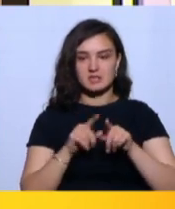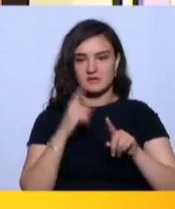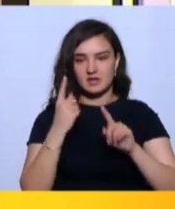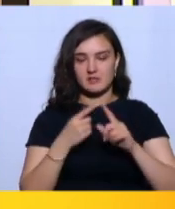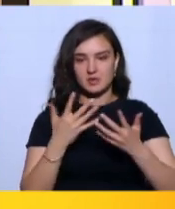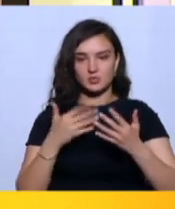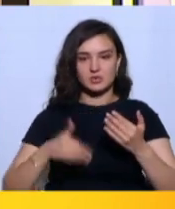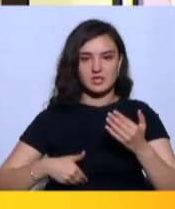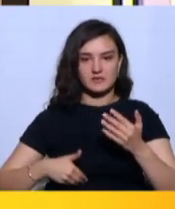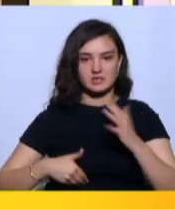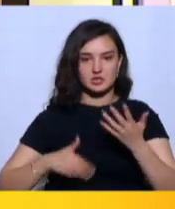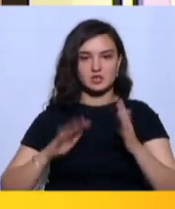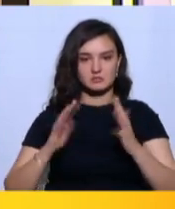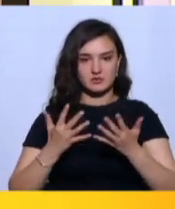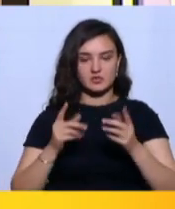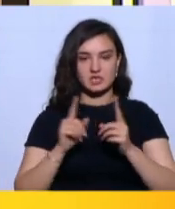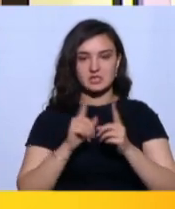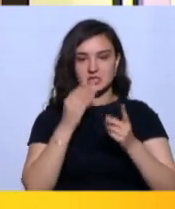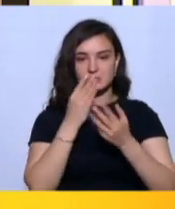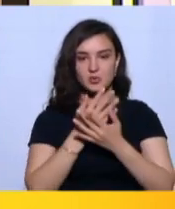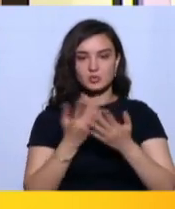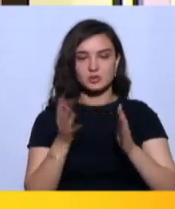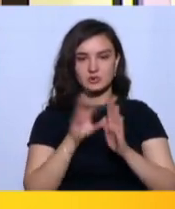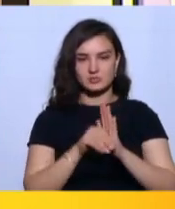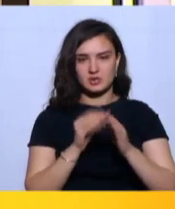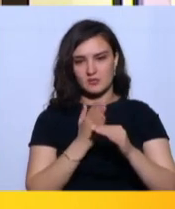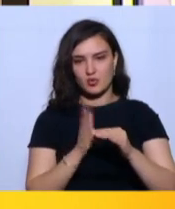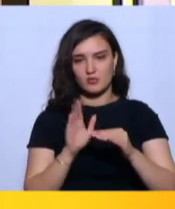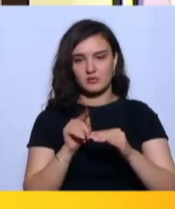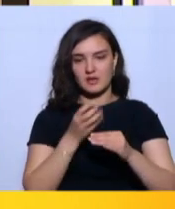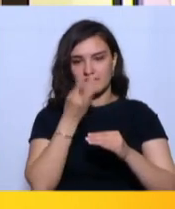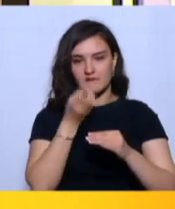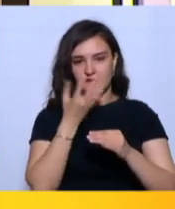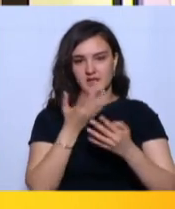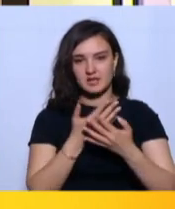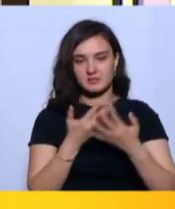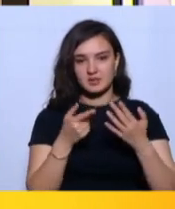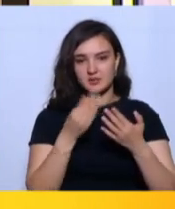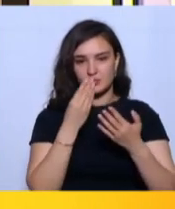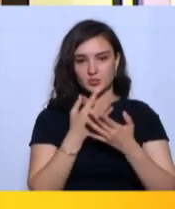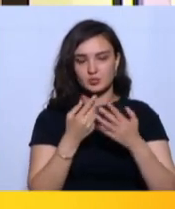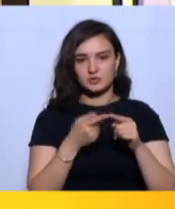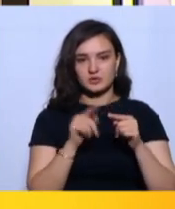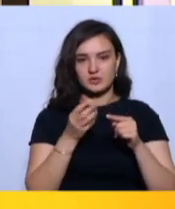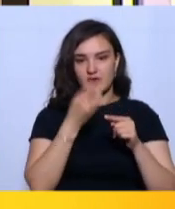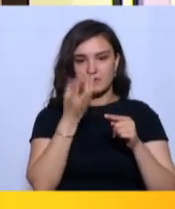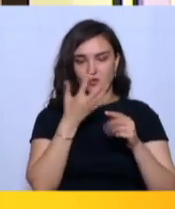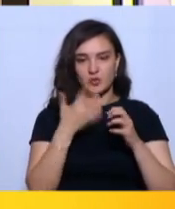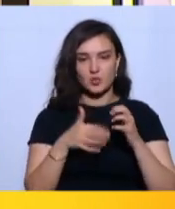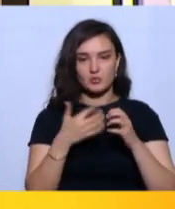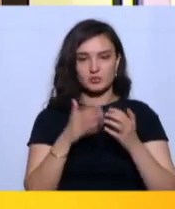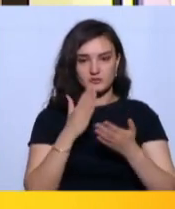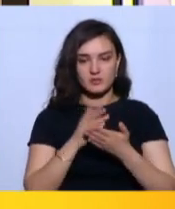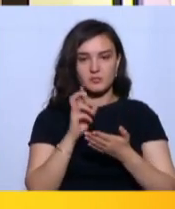ეფექტურია ღვიძლის შემთხვევაში. და ასეთი პროდუქტების რიცხვში გამოყოფილია ყვავილედებიანი პროდუქტები. აქ ჩვენ ყვავილოვანი კომპოსტო